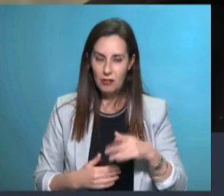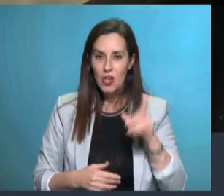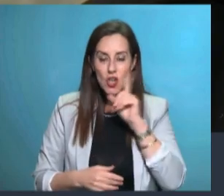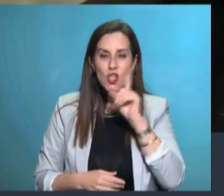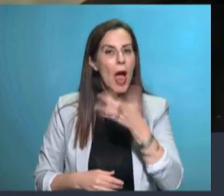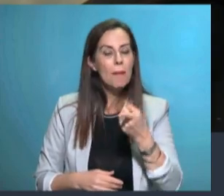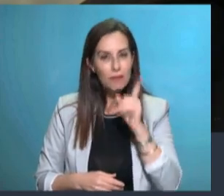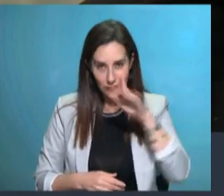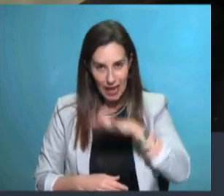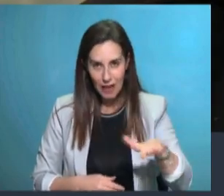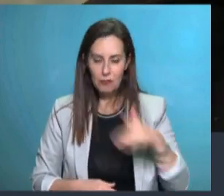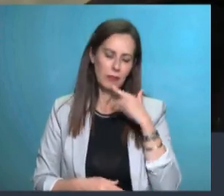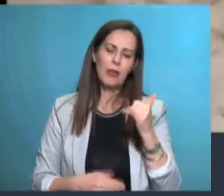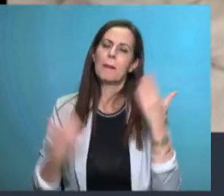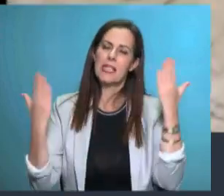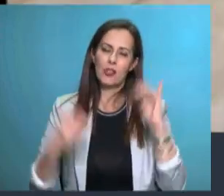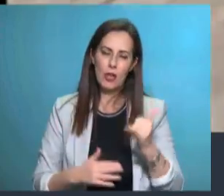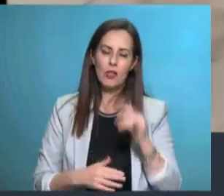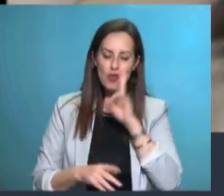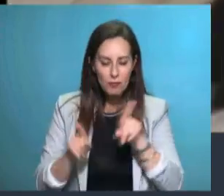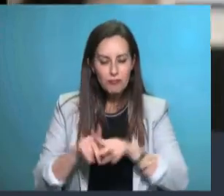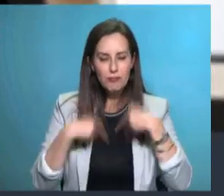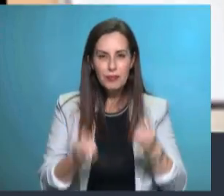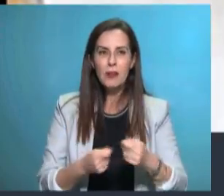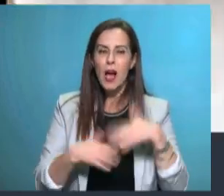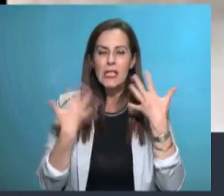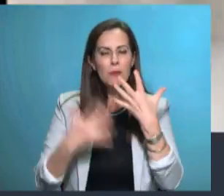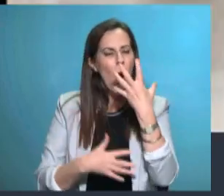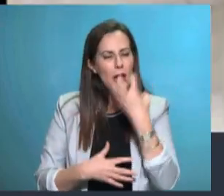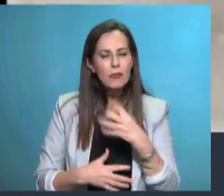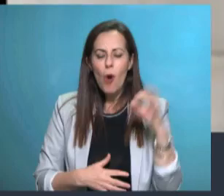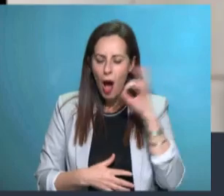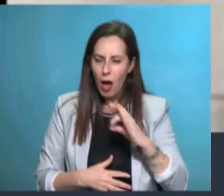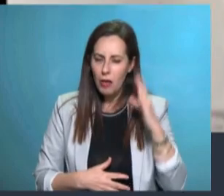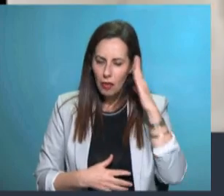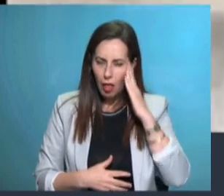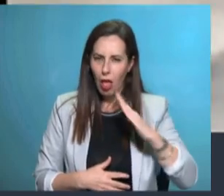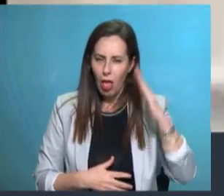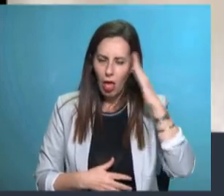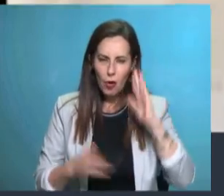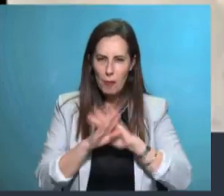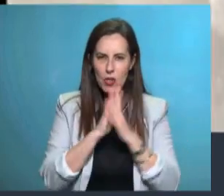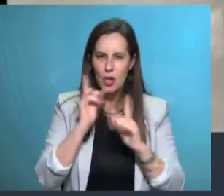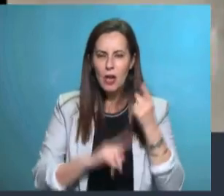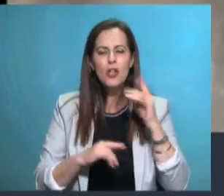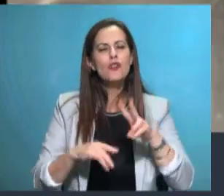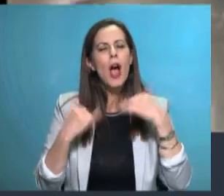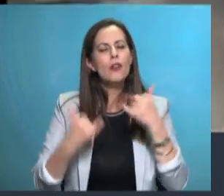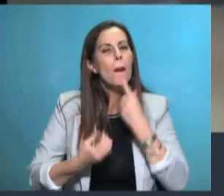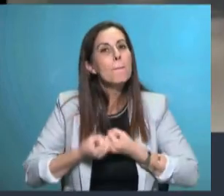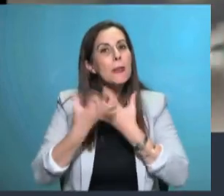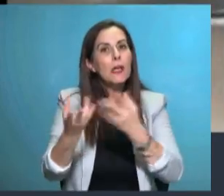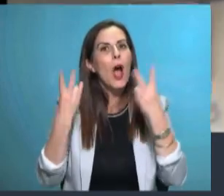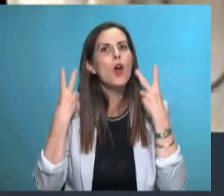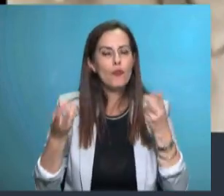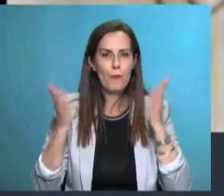למישהו על שמם? כן, בעזרת השם. אחרי הטרגדיה, וכשהוא עדיין מעכל את האסון שנפל עליו, יש לו כעת מסר חשוב